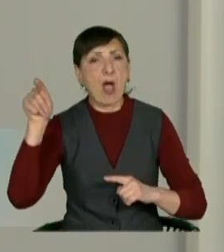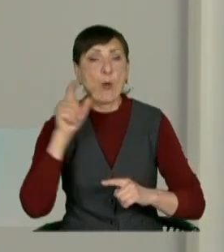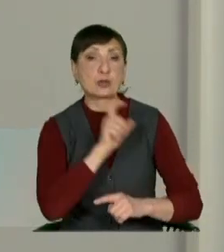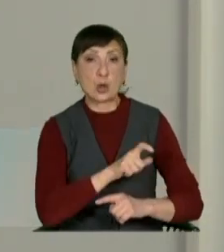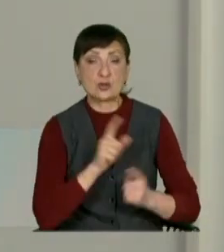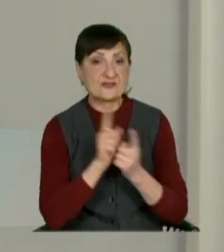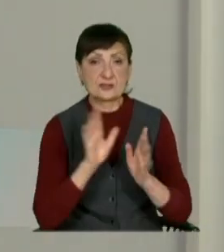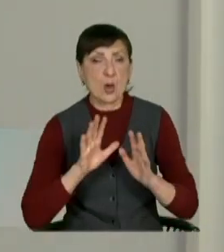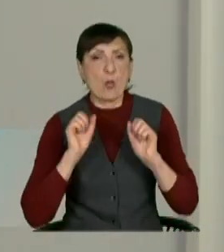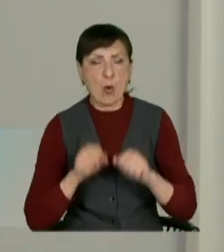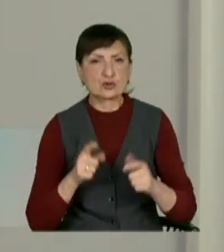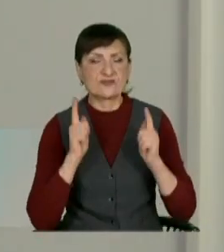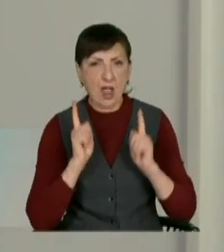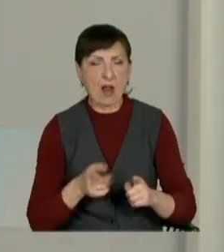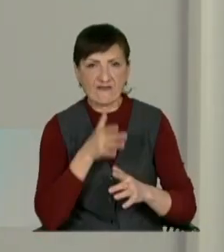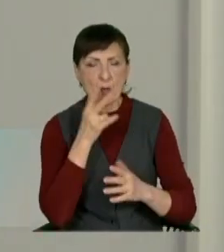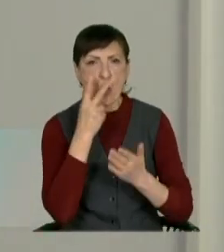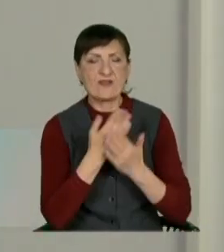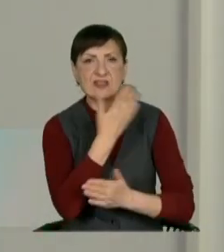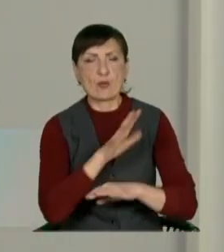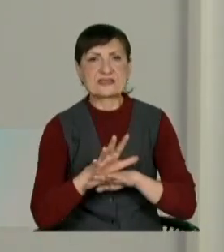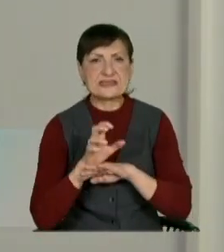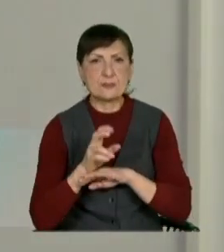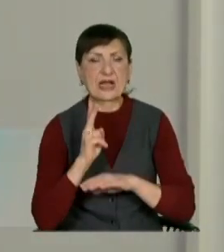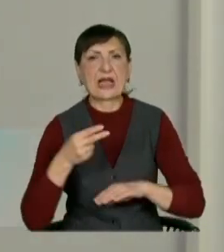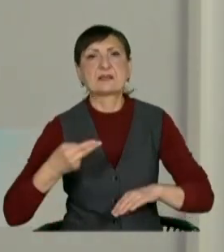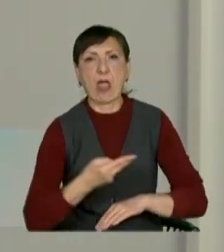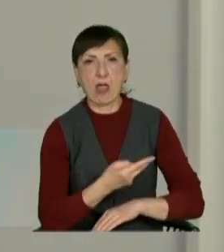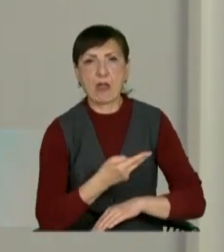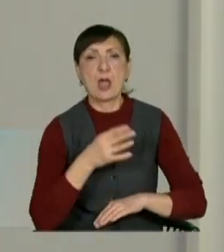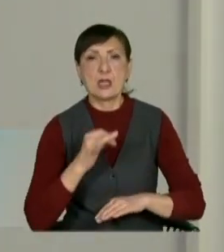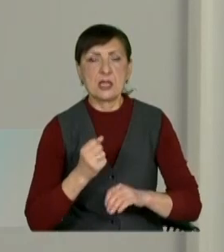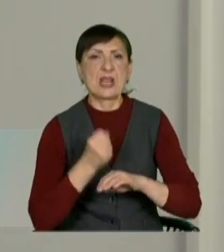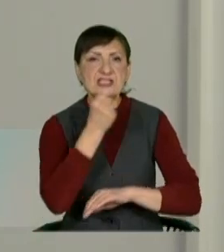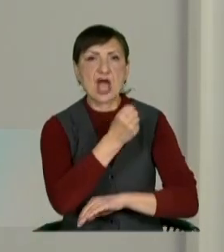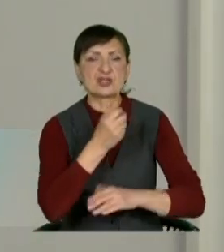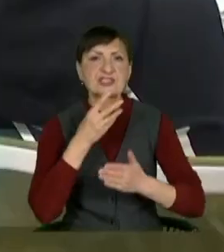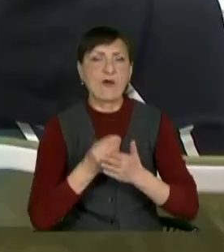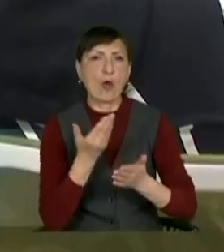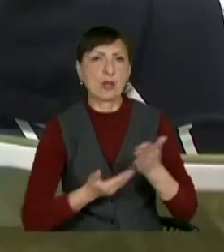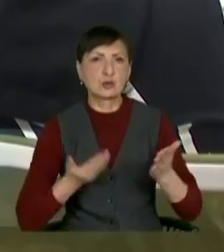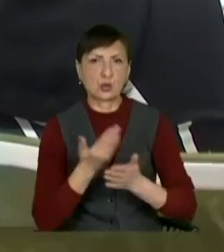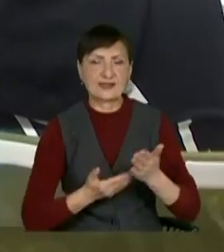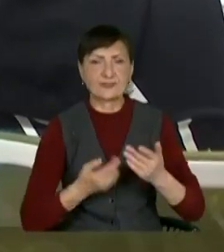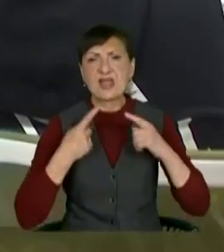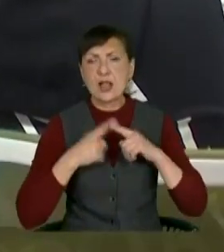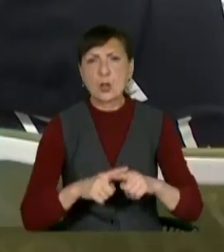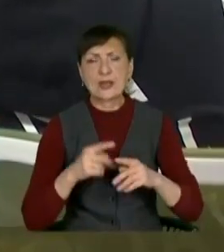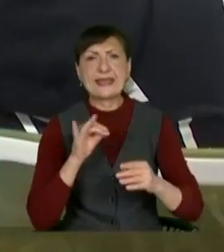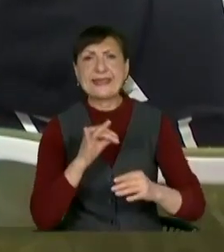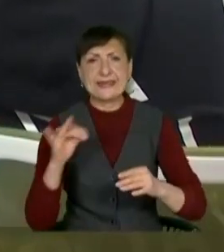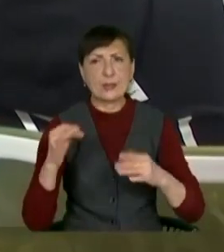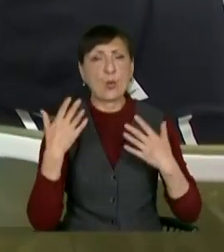от пациента, он может в реальном времени увидеть его снимок КТ и назначить какую-то свою консультацию. Технологии